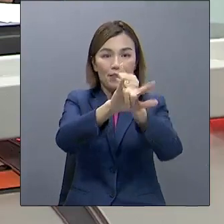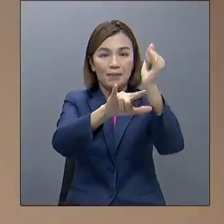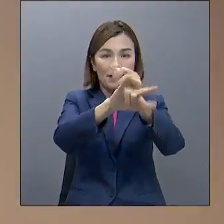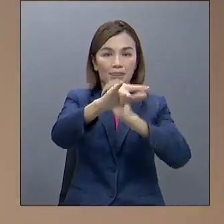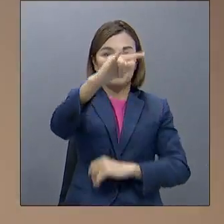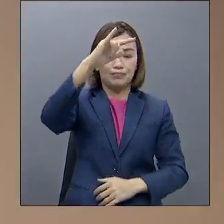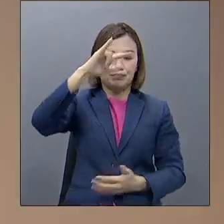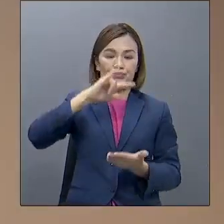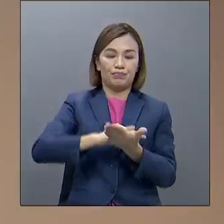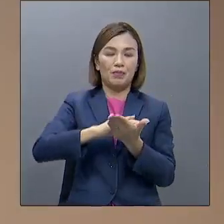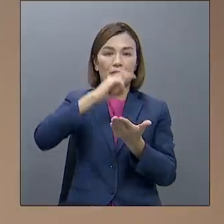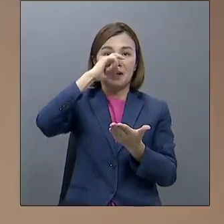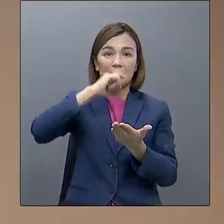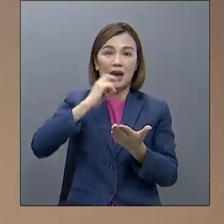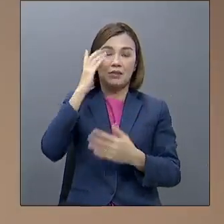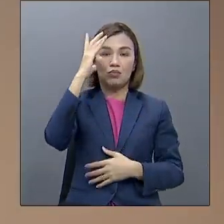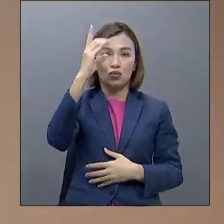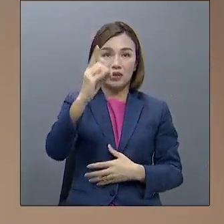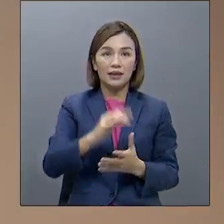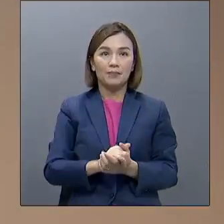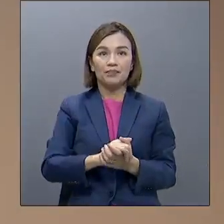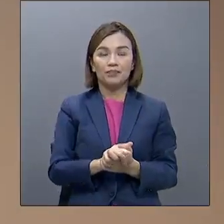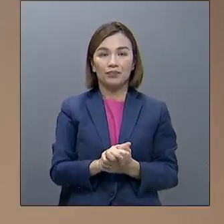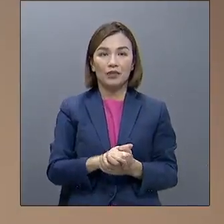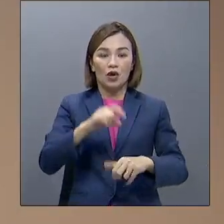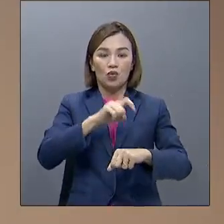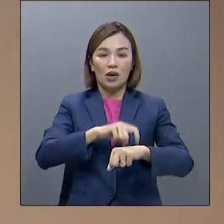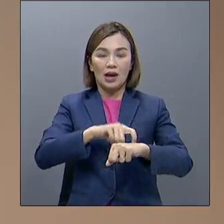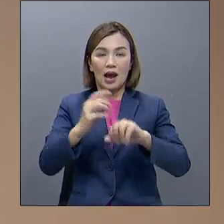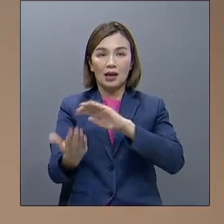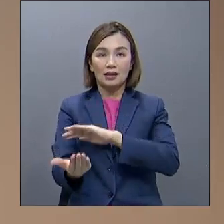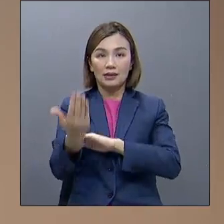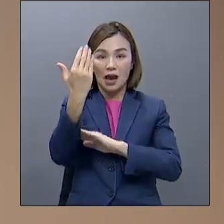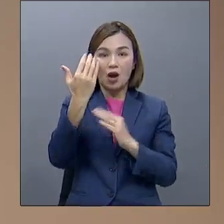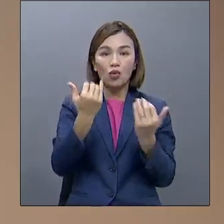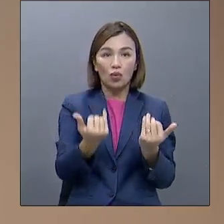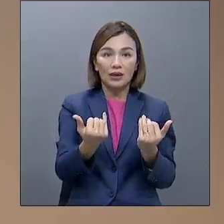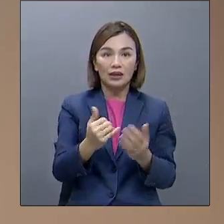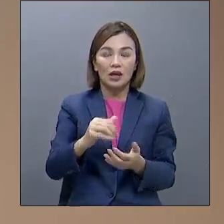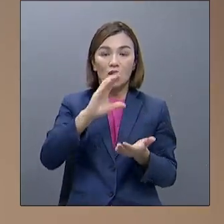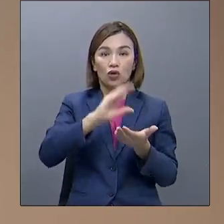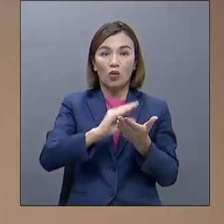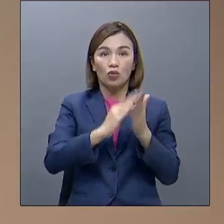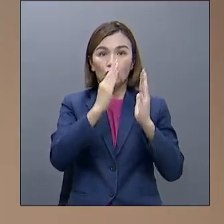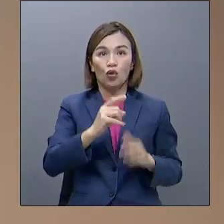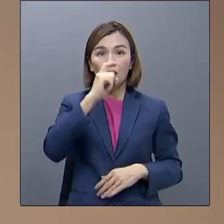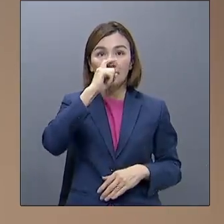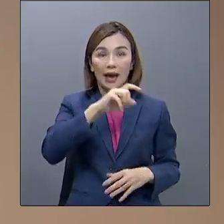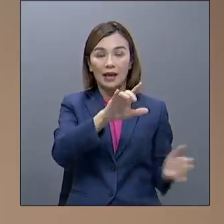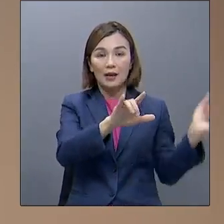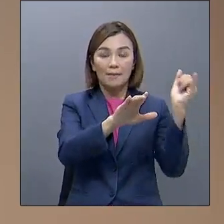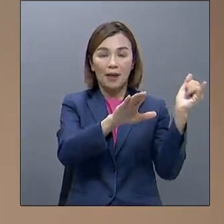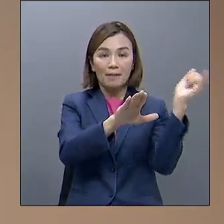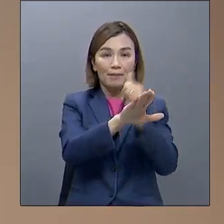นี้ครับการเคลื่อนย้ายเกิดขึ้นเมื่อช่วงเช้าที่ผ่านมานะครับมีข้อมูลว่าคนไทยทั้งหมดเดินทางออกจากเมืองเล่า